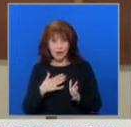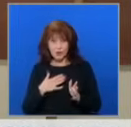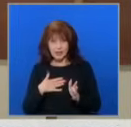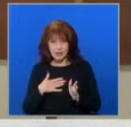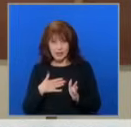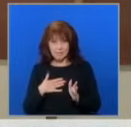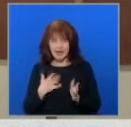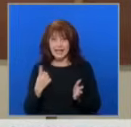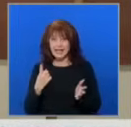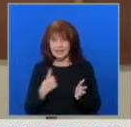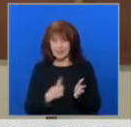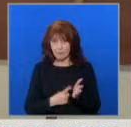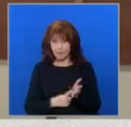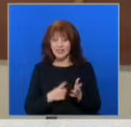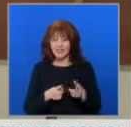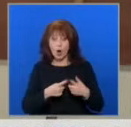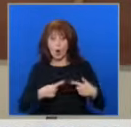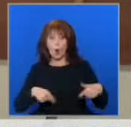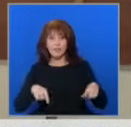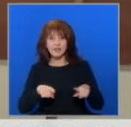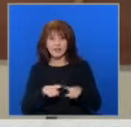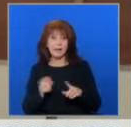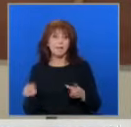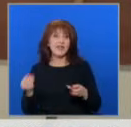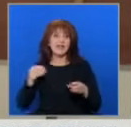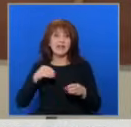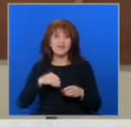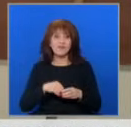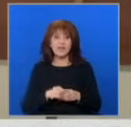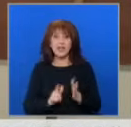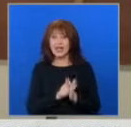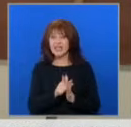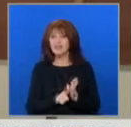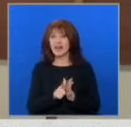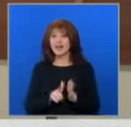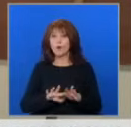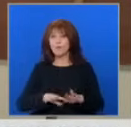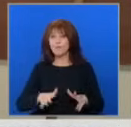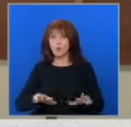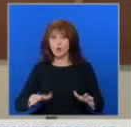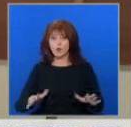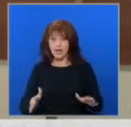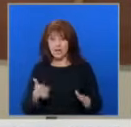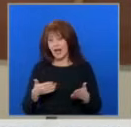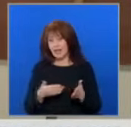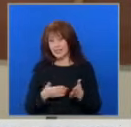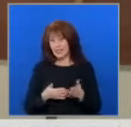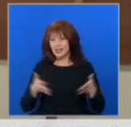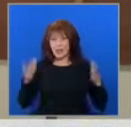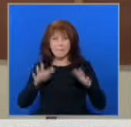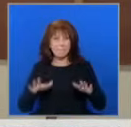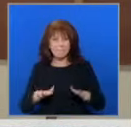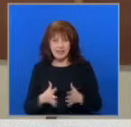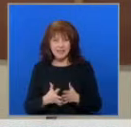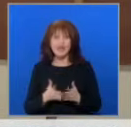с което в областта се въвежда извънредно положение поради настъпило бедствие,